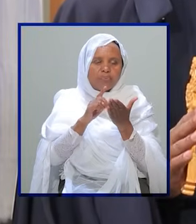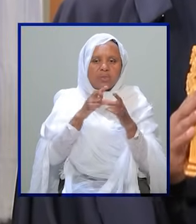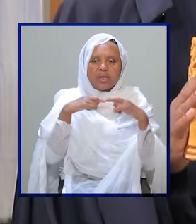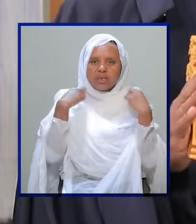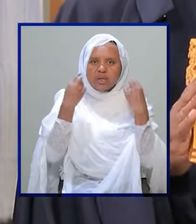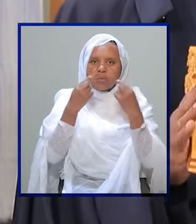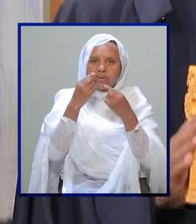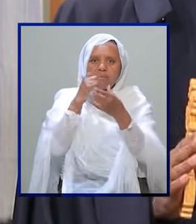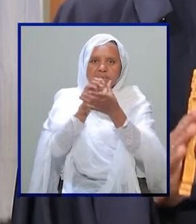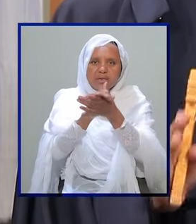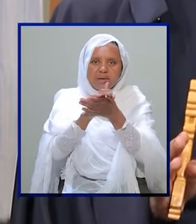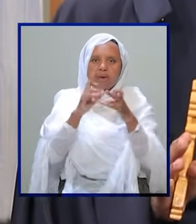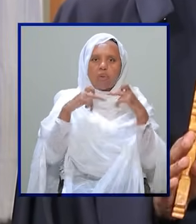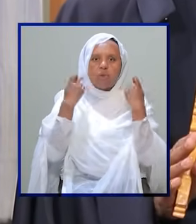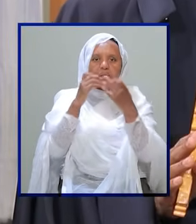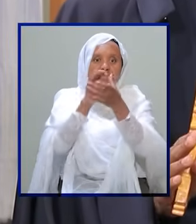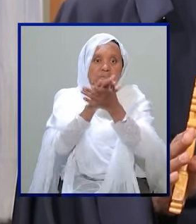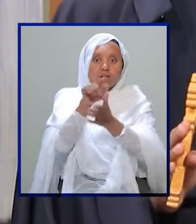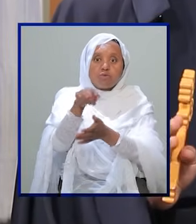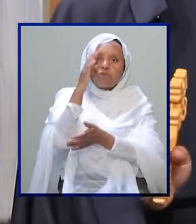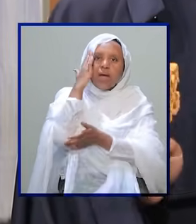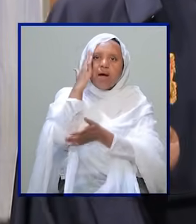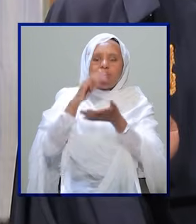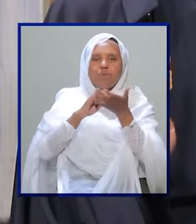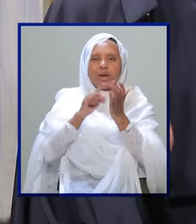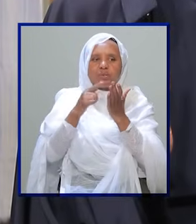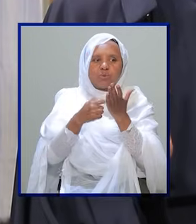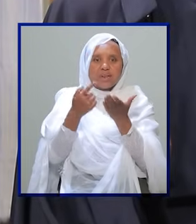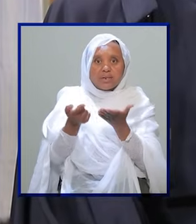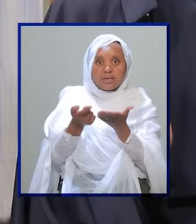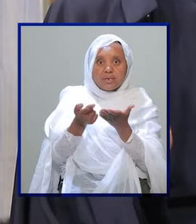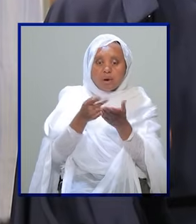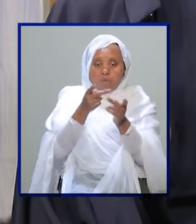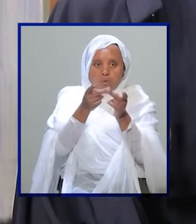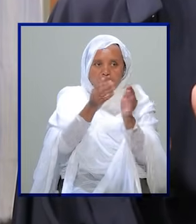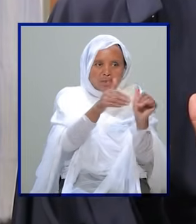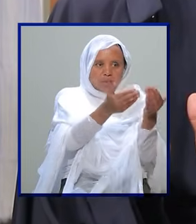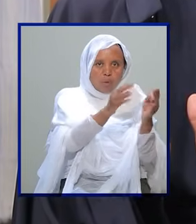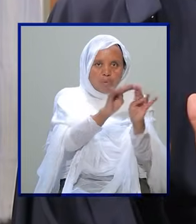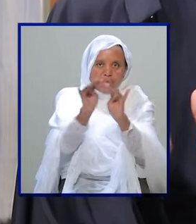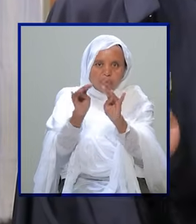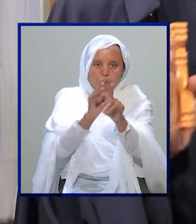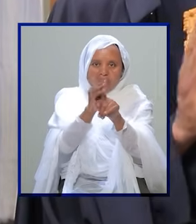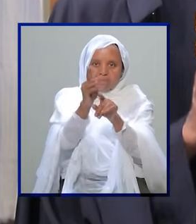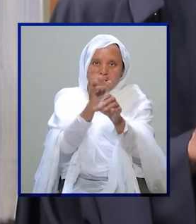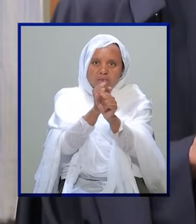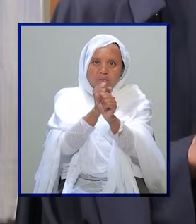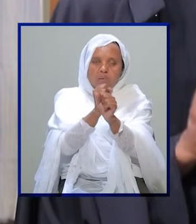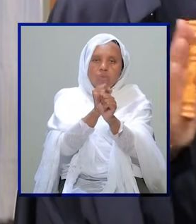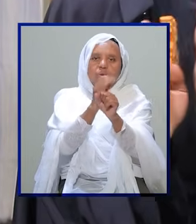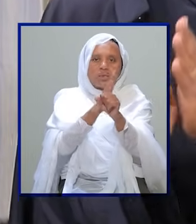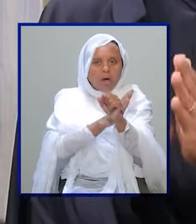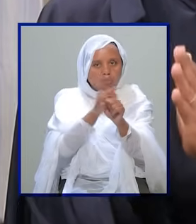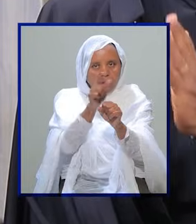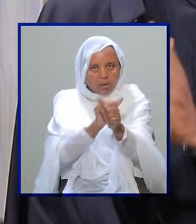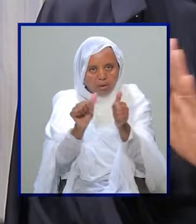ሚስት የዲያቆናትን ሚስቶች ያውቋቸዋል እነሱ ስለዚህ ቦታ ሰጥተው መድቦ መስመር ያስይዛሉ ያስተካክላሉ እናንተ ቅድሚያ